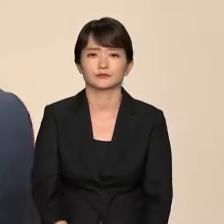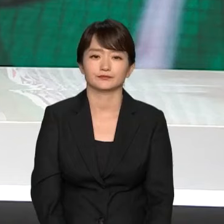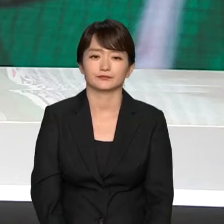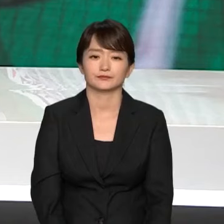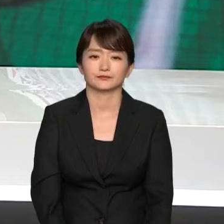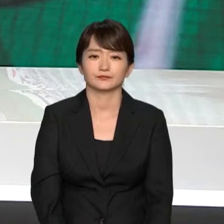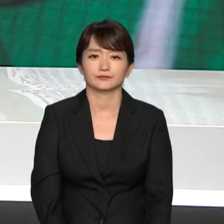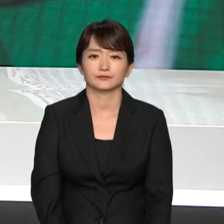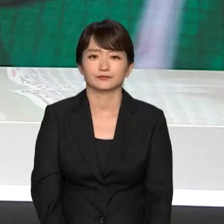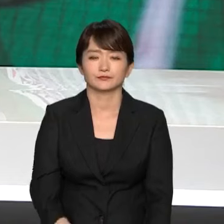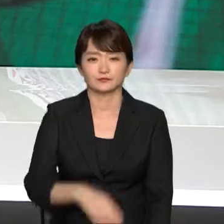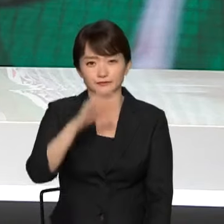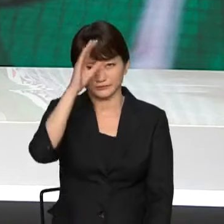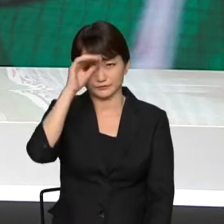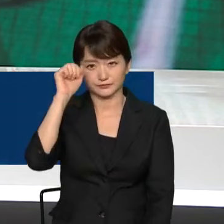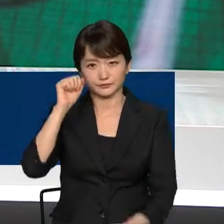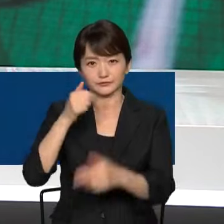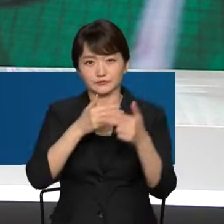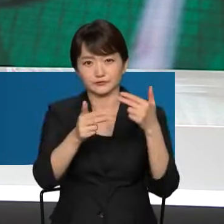jbc